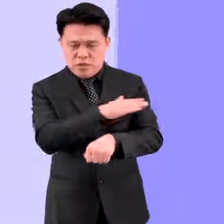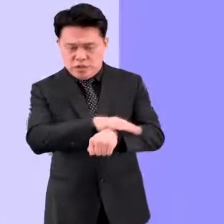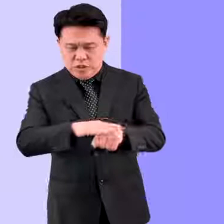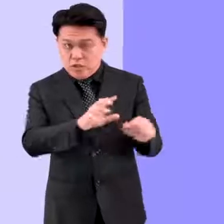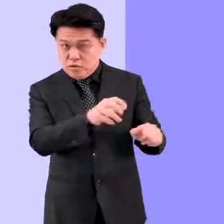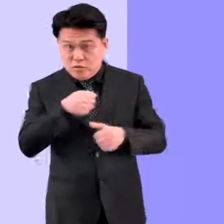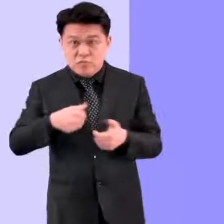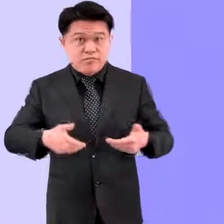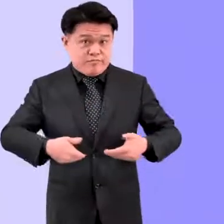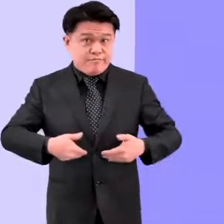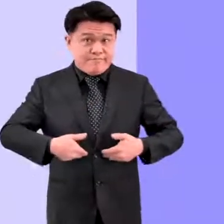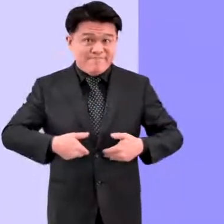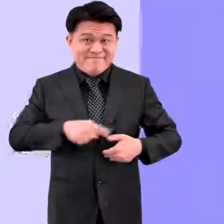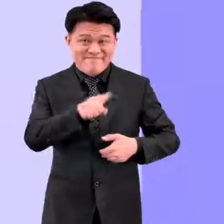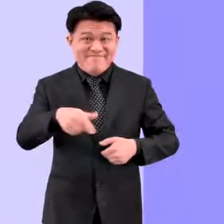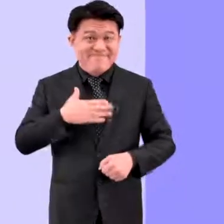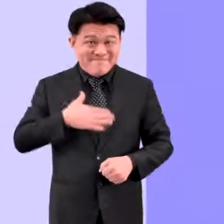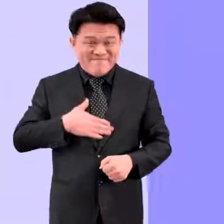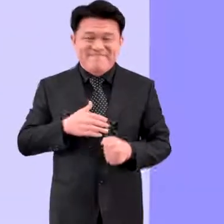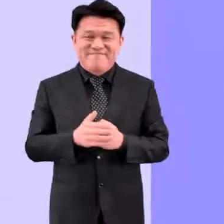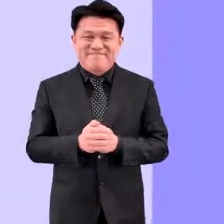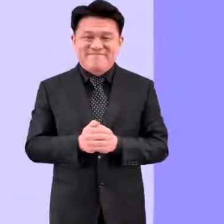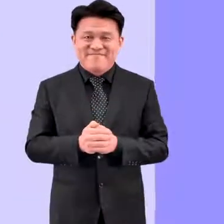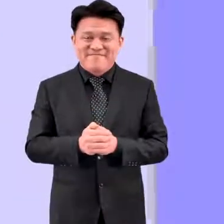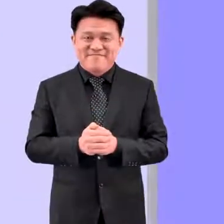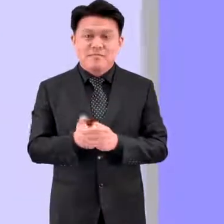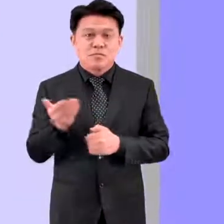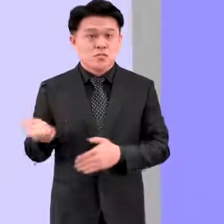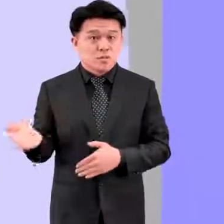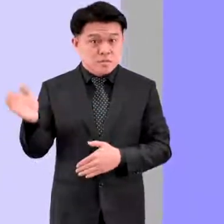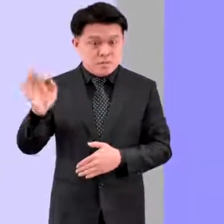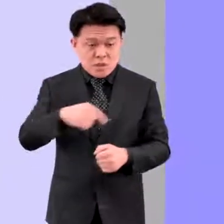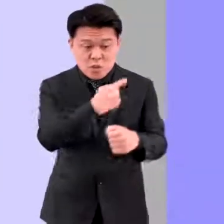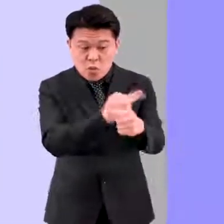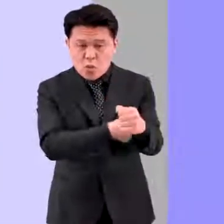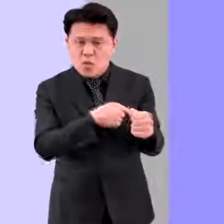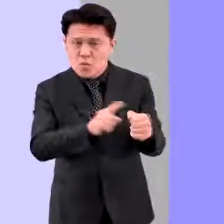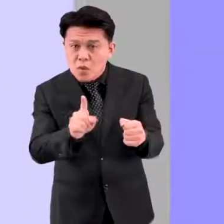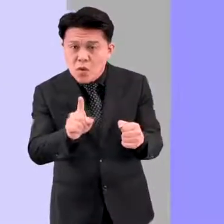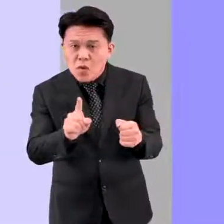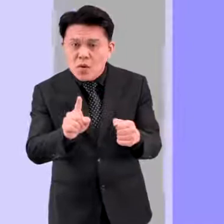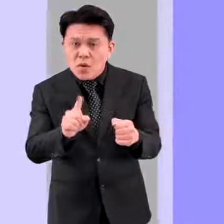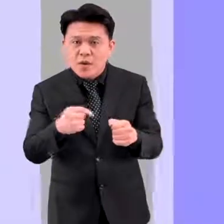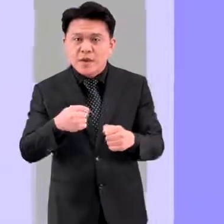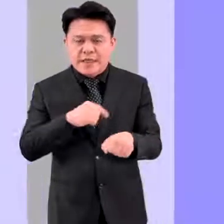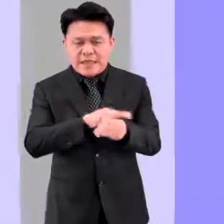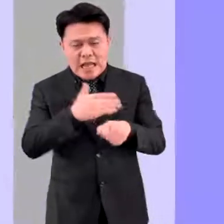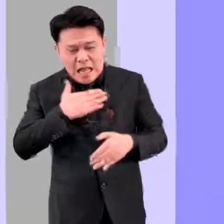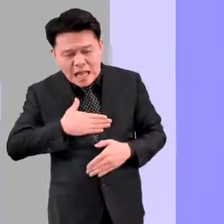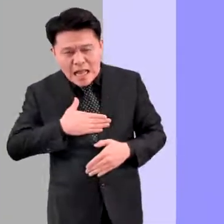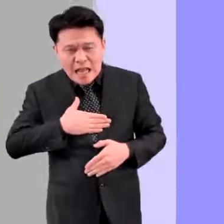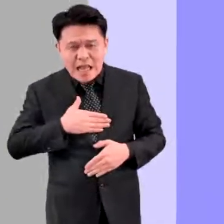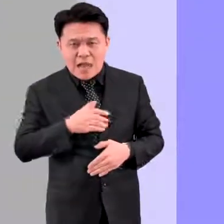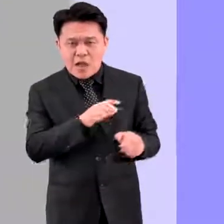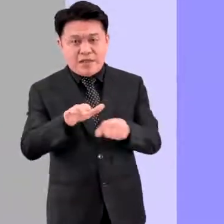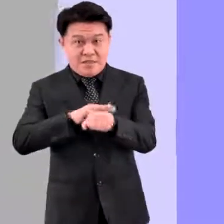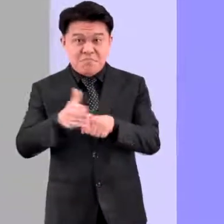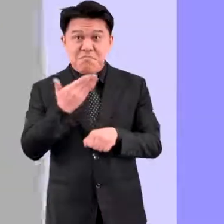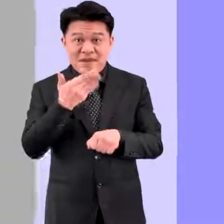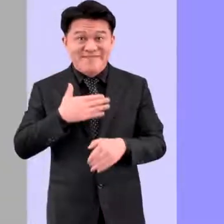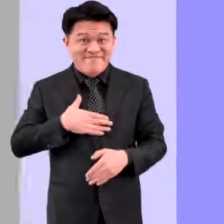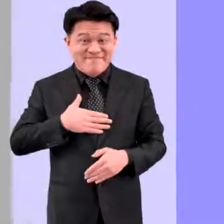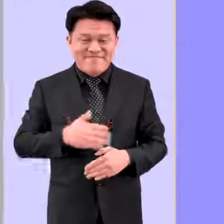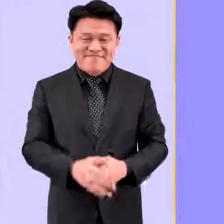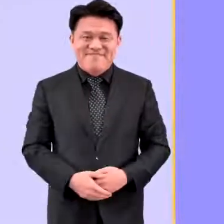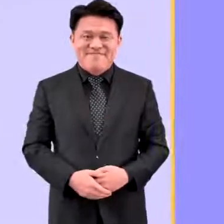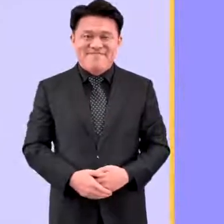권리도 잘 챙겨야 한다는 거 다들 알고 계시죠? 그런데 그 권리라는 것도 잘 알아야 제대로 활용할 수가